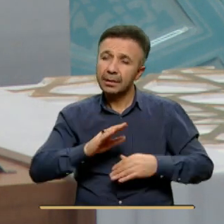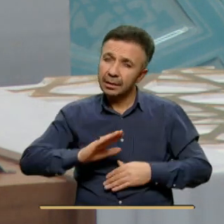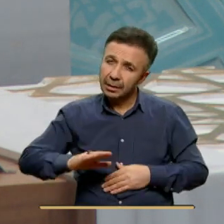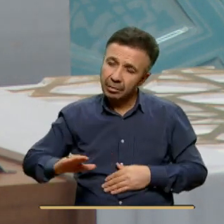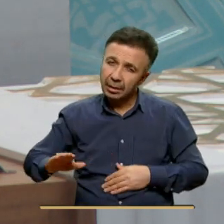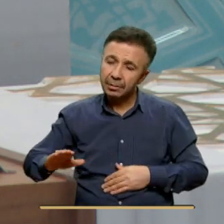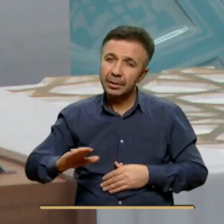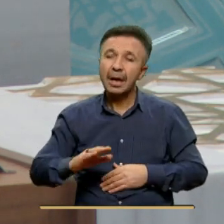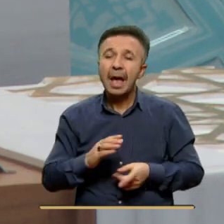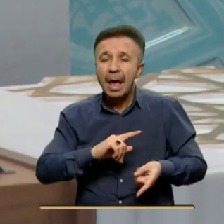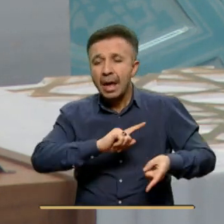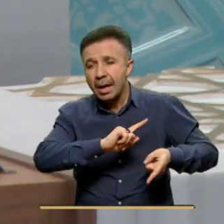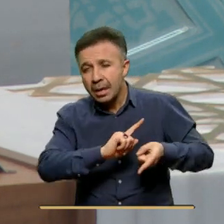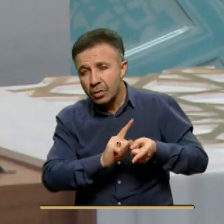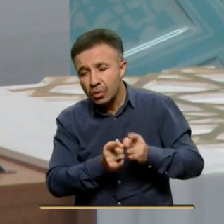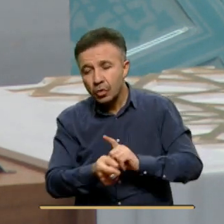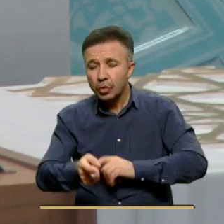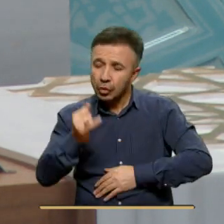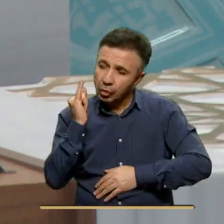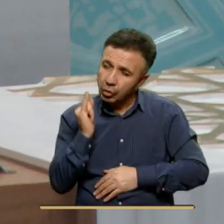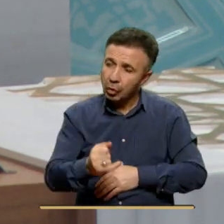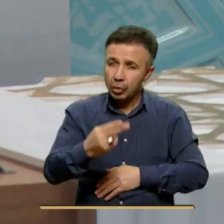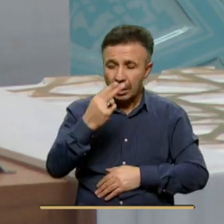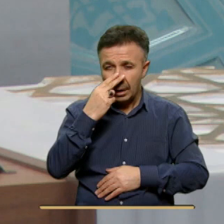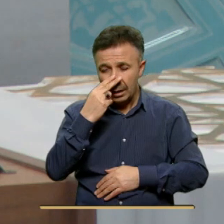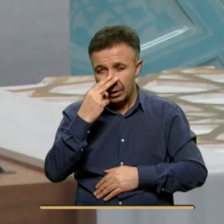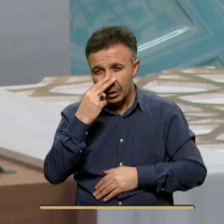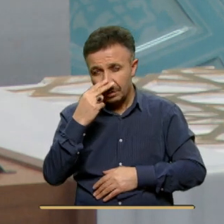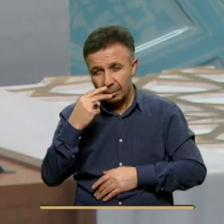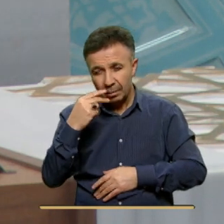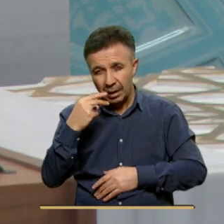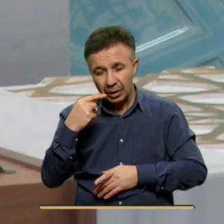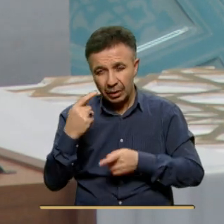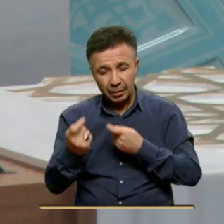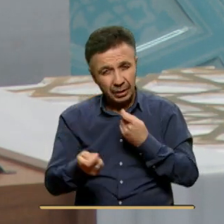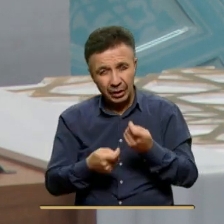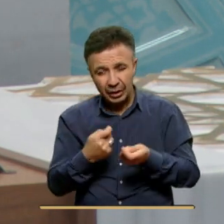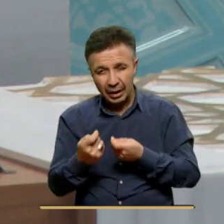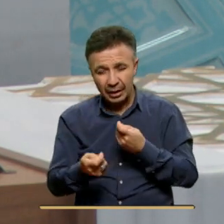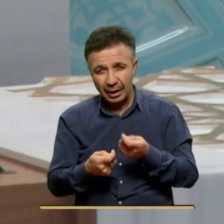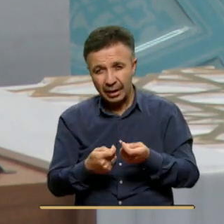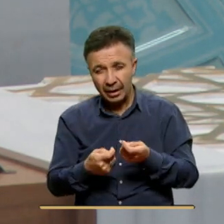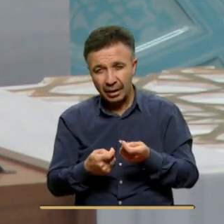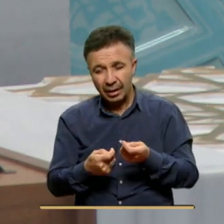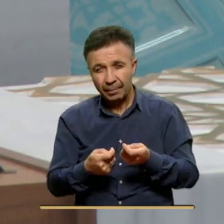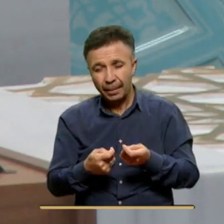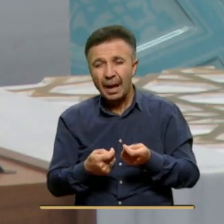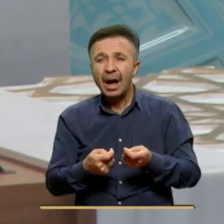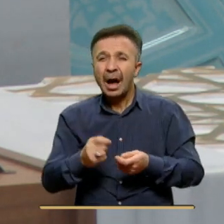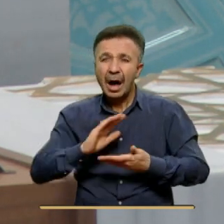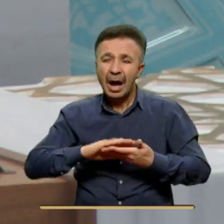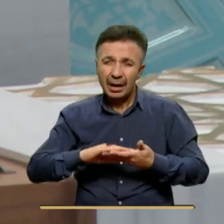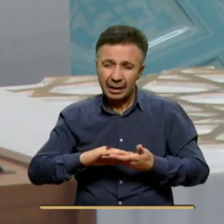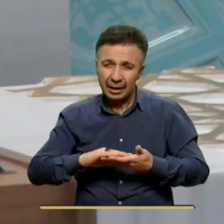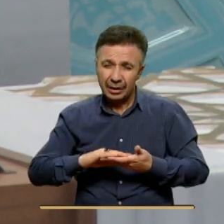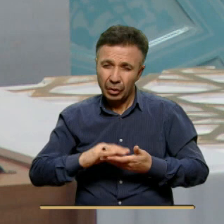yavrularımızı her türlü kötü alışkanlıklardan bu arkadaş kurbanı olarak bu